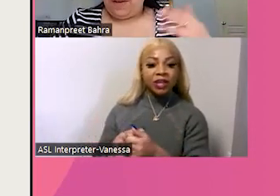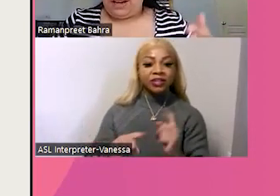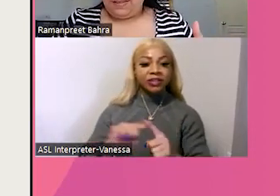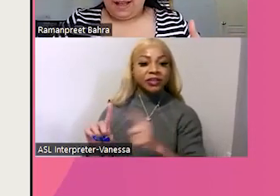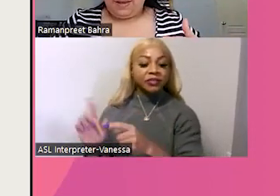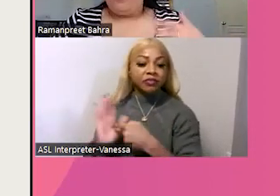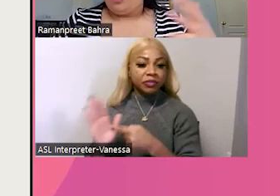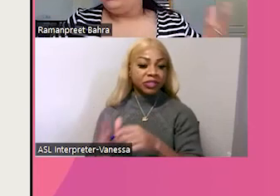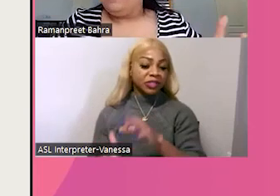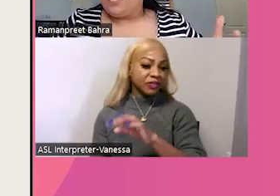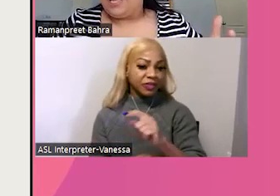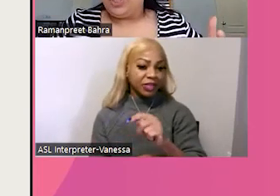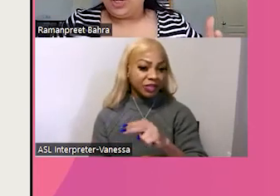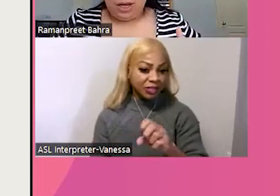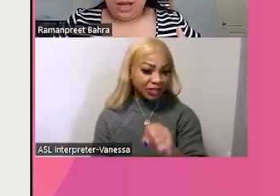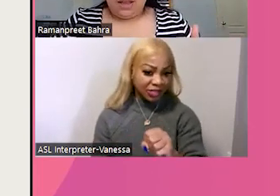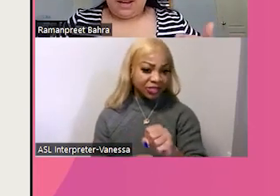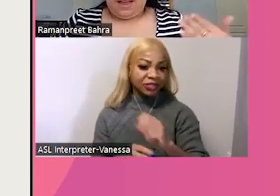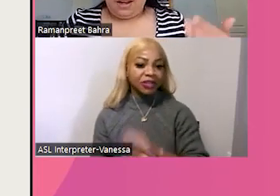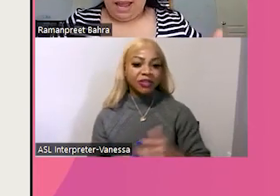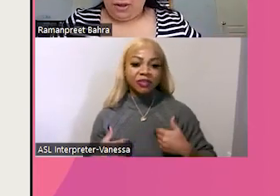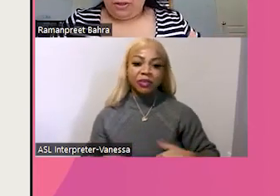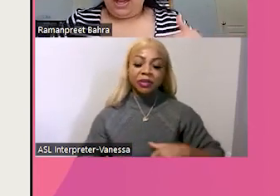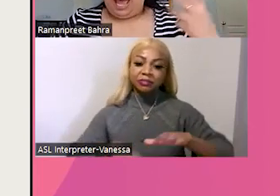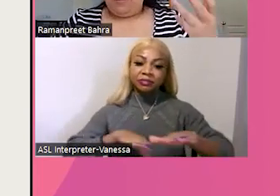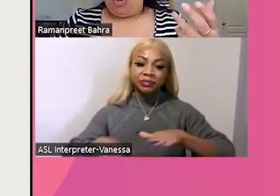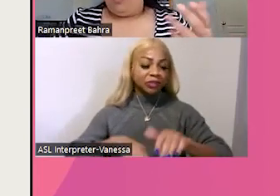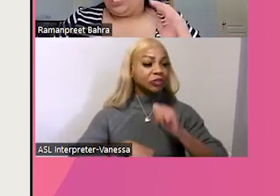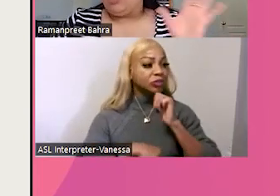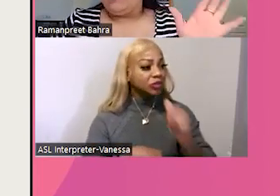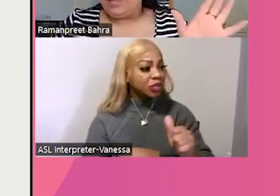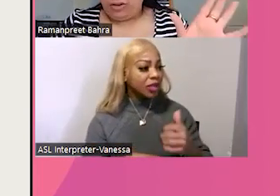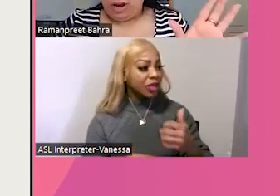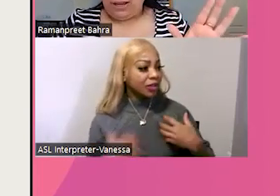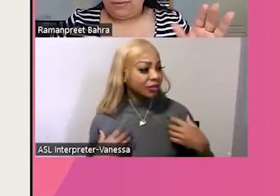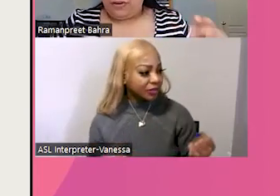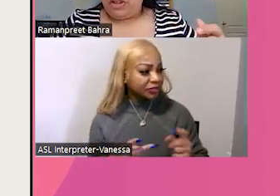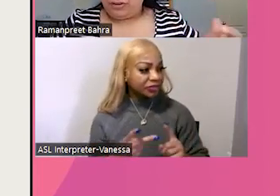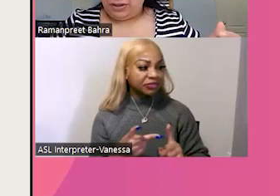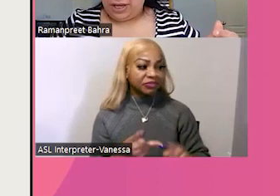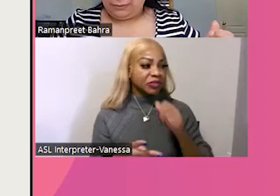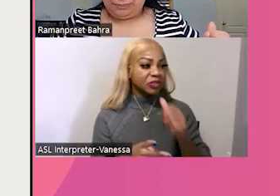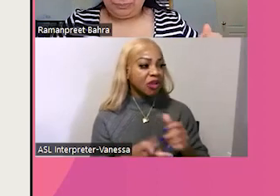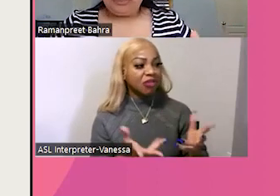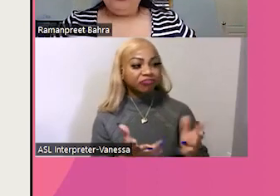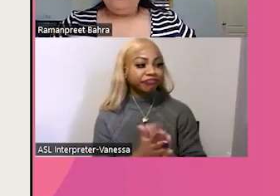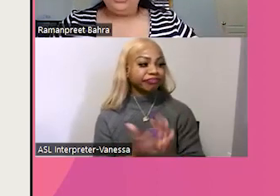justifié par cette représentation, donc, de la grosseur comme étant,